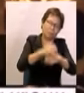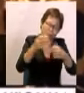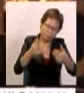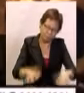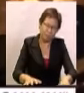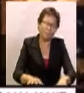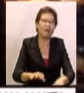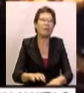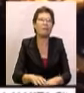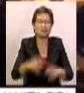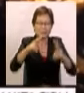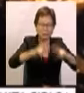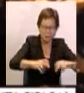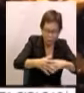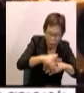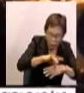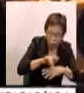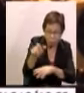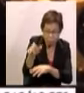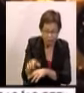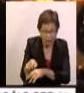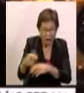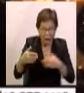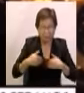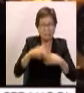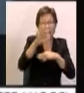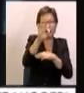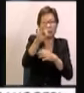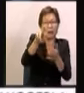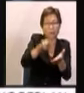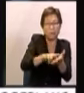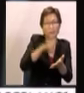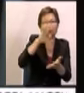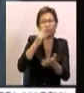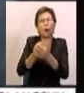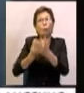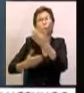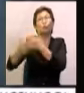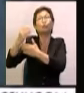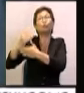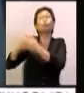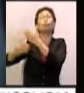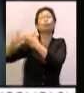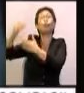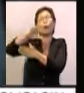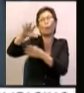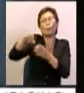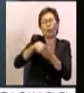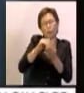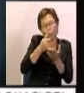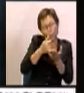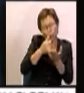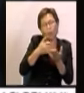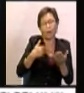lokasi. Siasatan awal mendapati suspek mempunyai 9 rekod jenayah lampau membabitkan dadah.